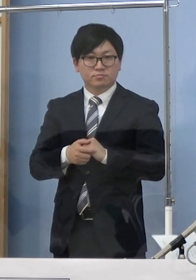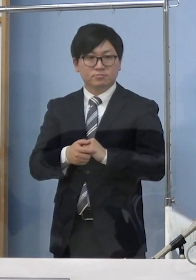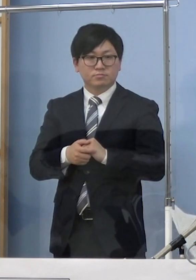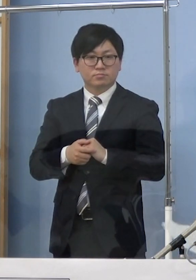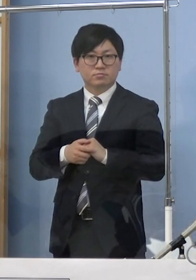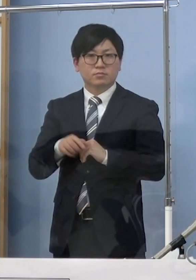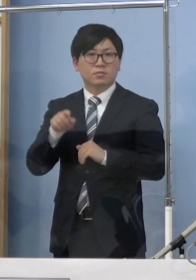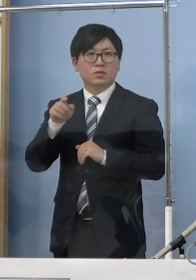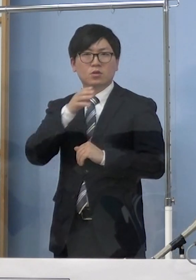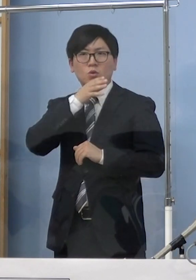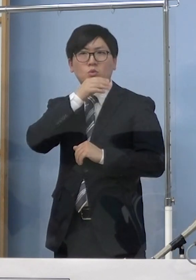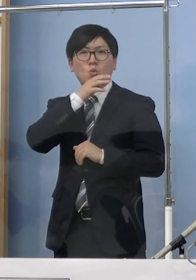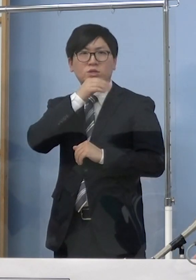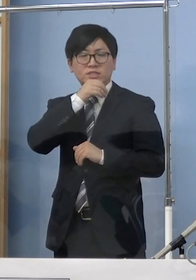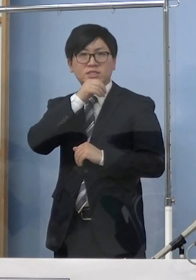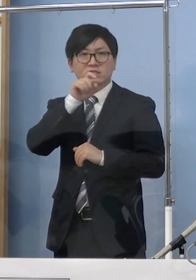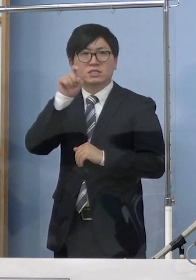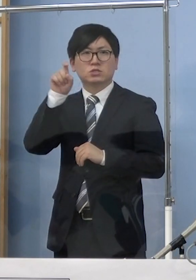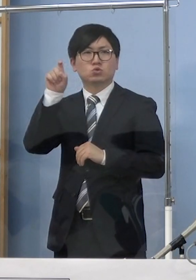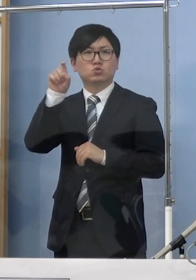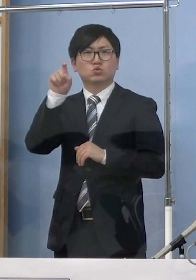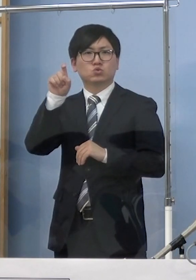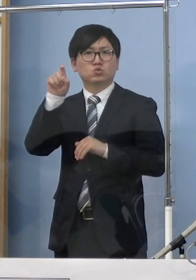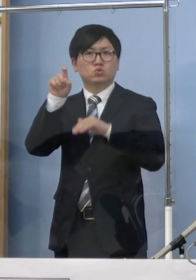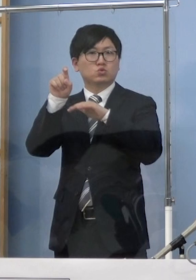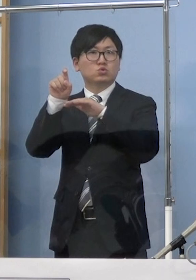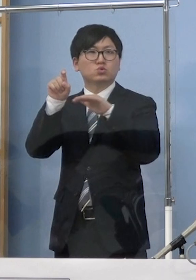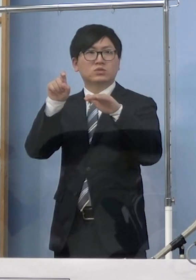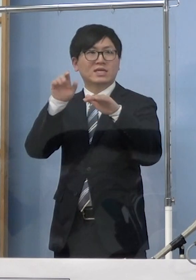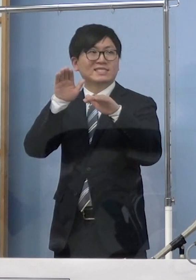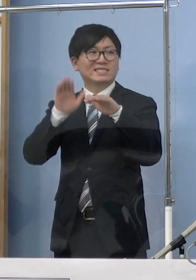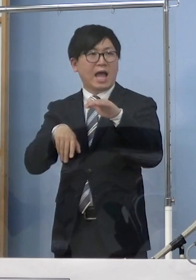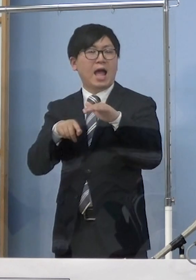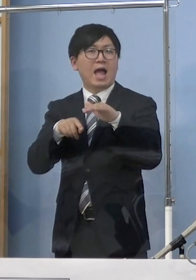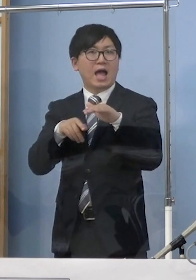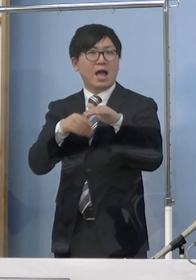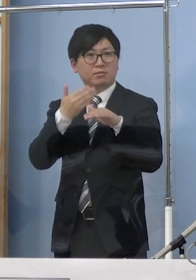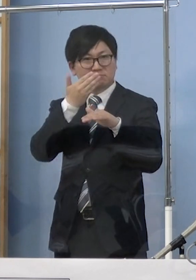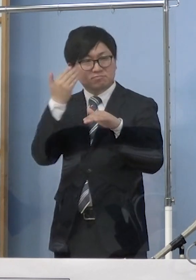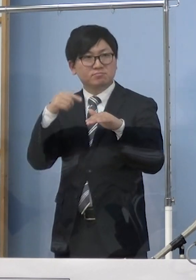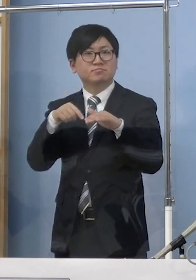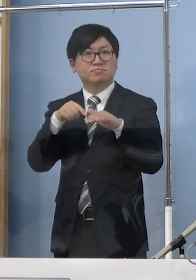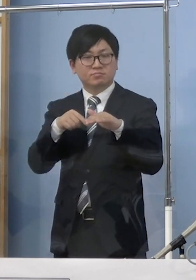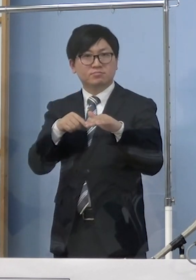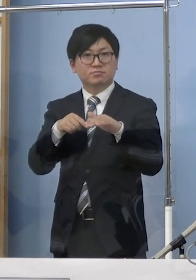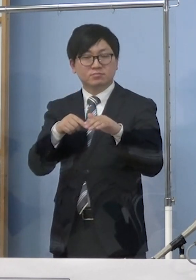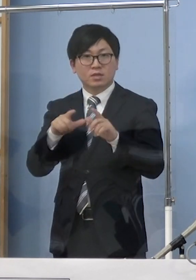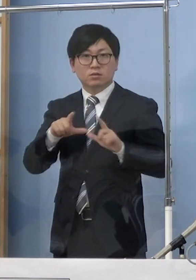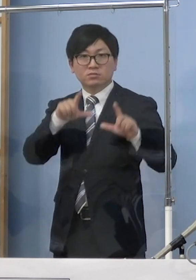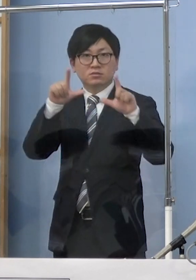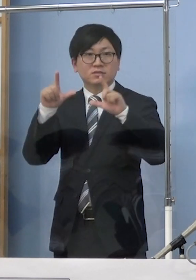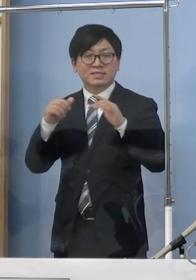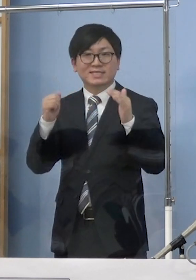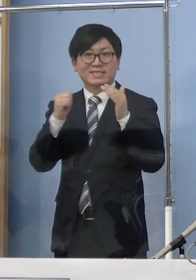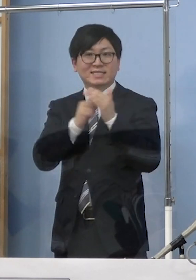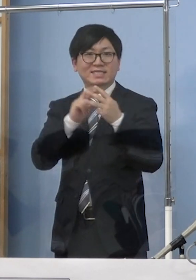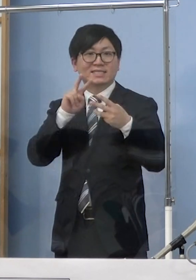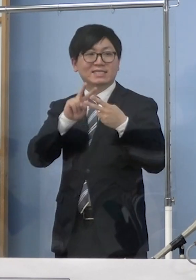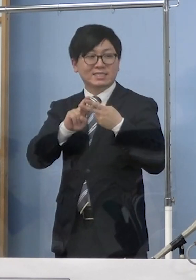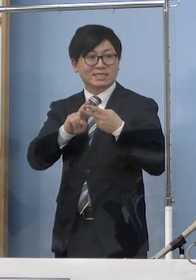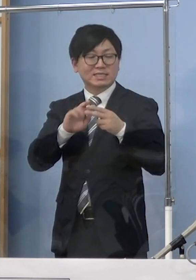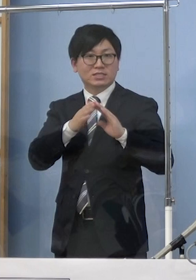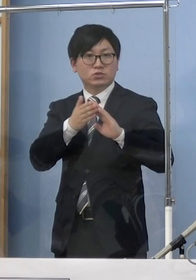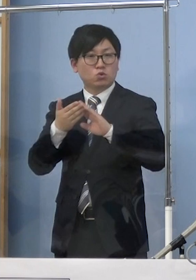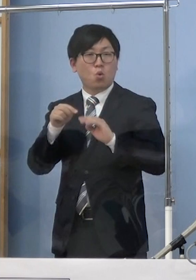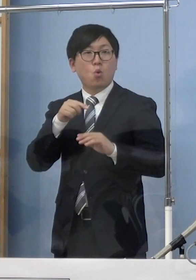年代が10歳未満の方でございます。居住地は石井町で、症状の程度は無